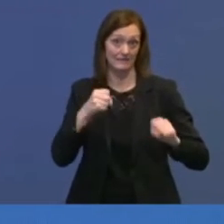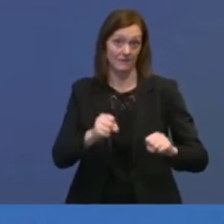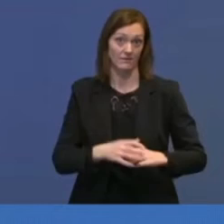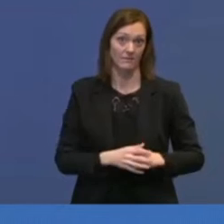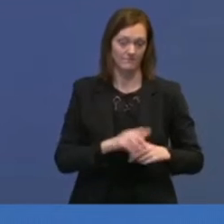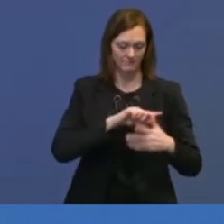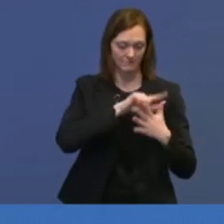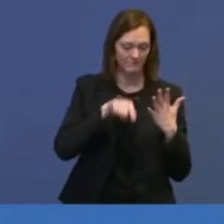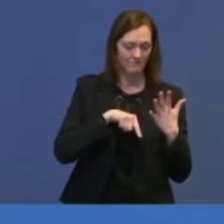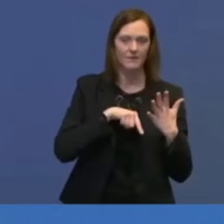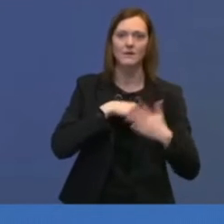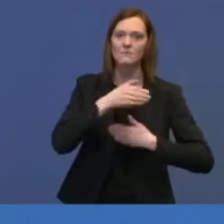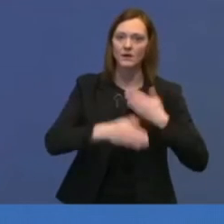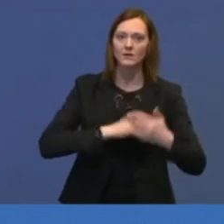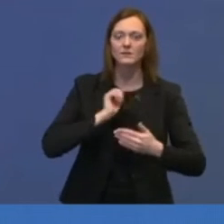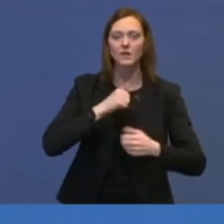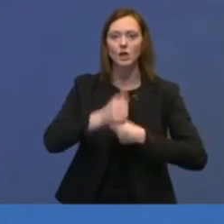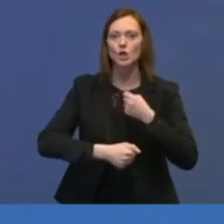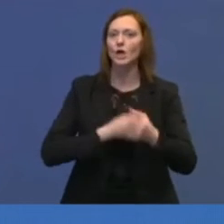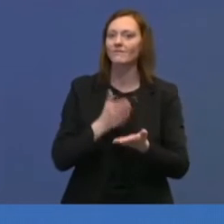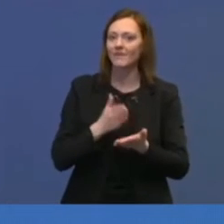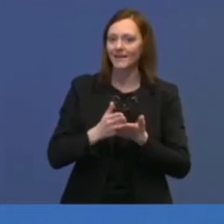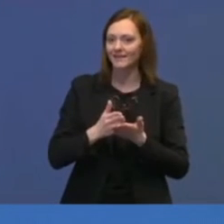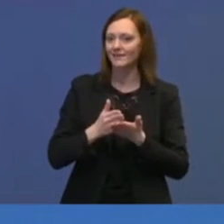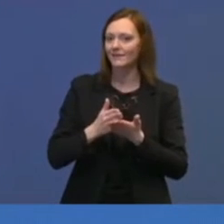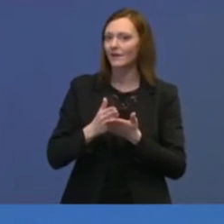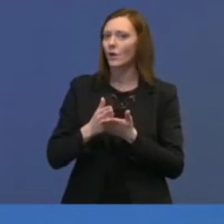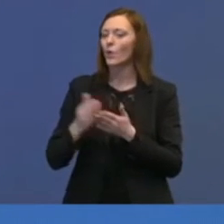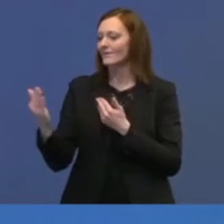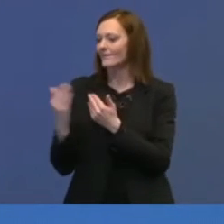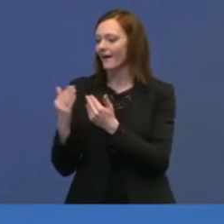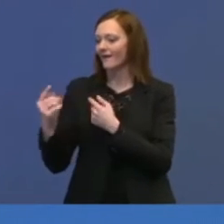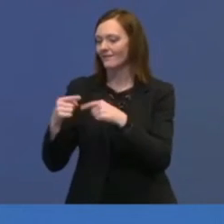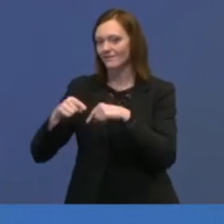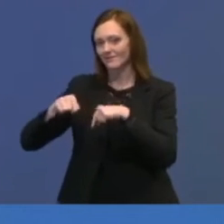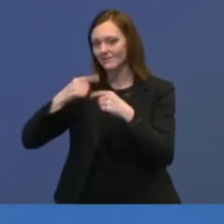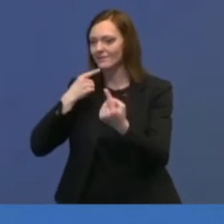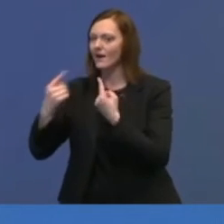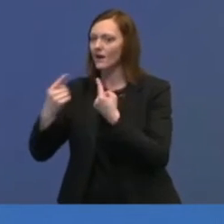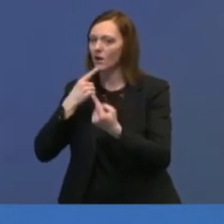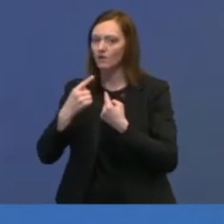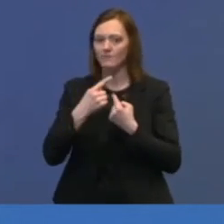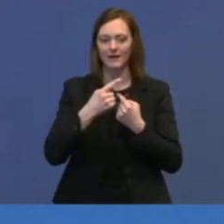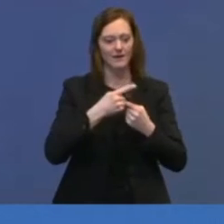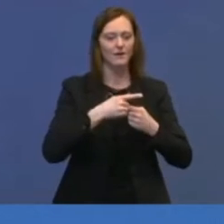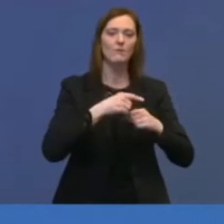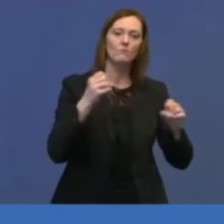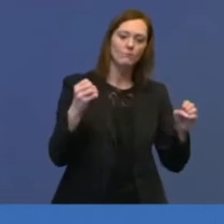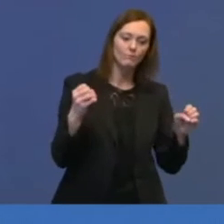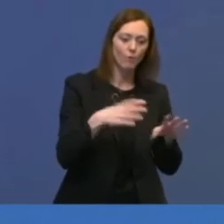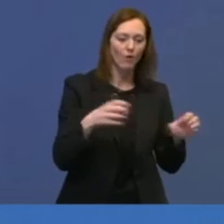Ramma istirka birmamiljida as waxa nu kalat tashantuhun naari naida ay qusayso iyo uuru rada biljshada.